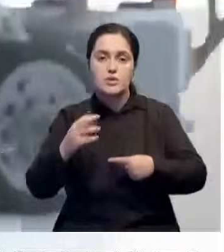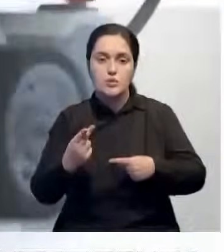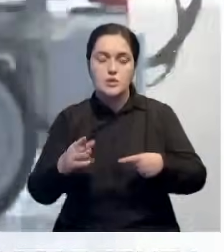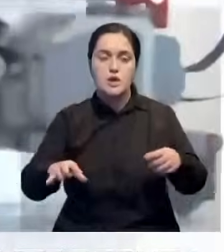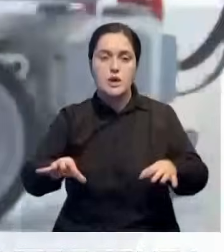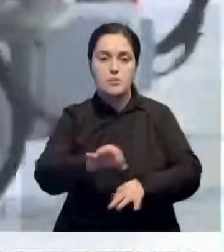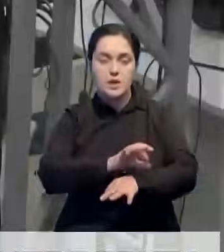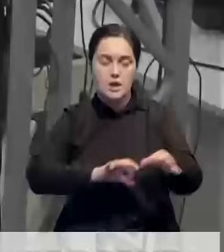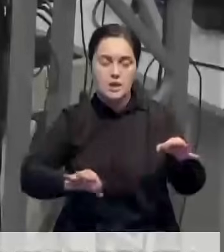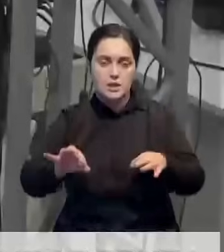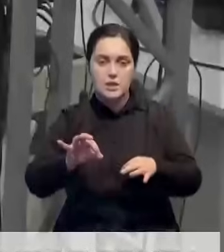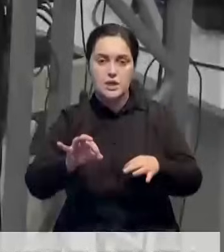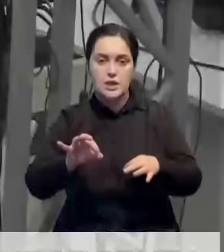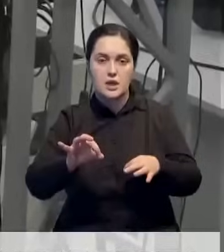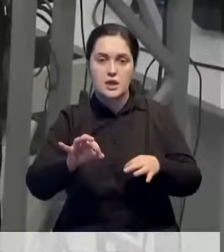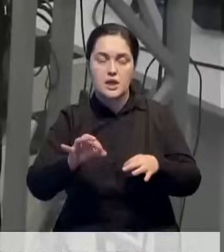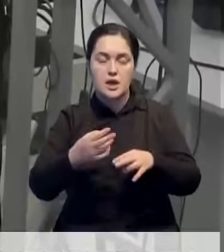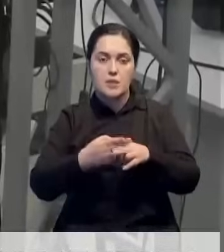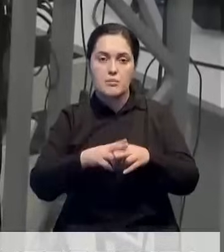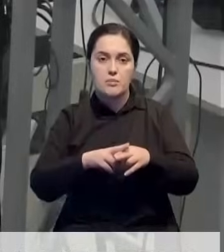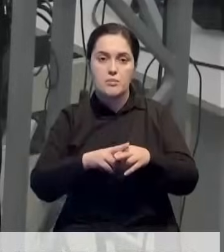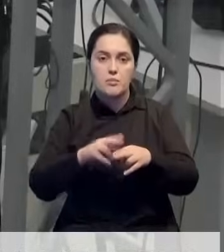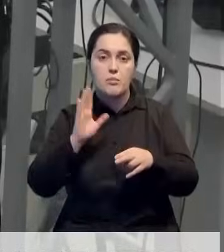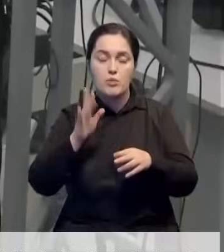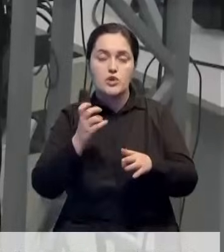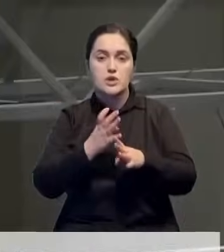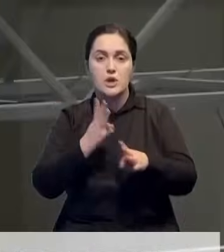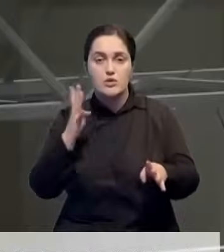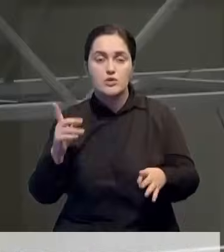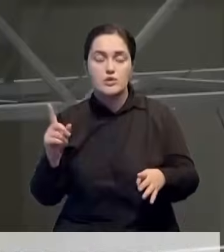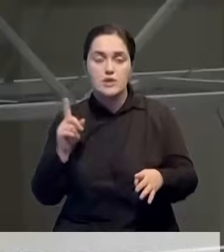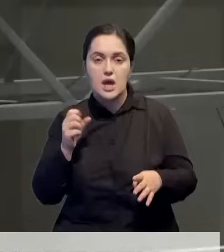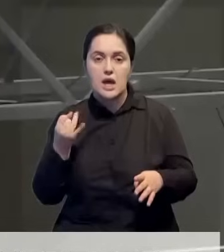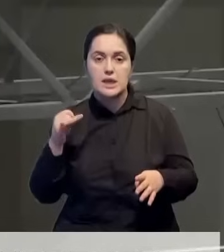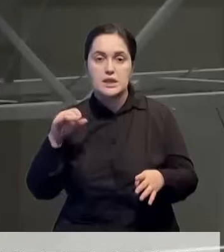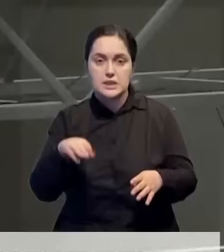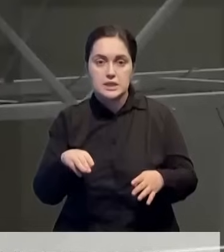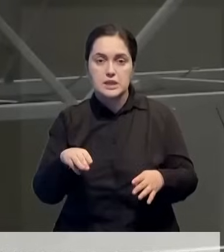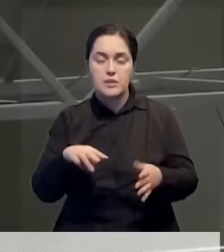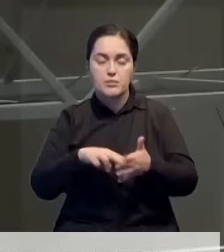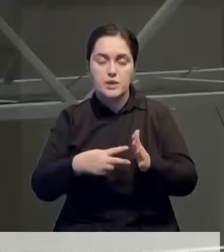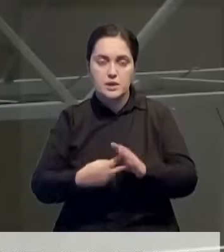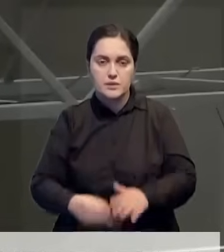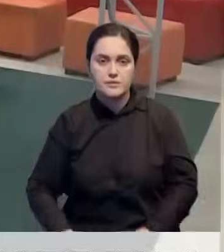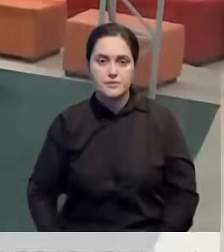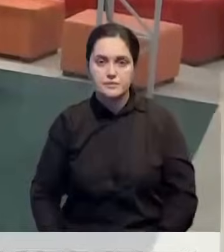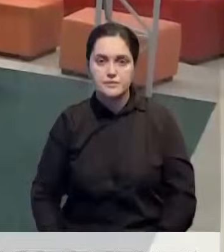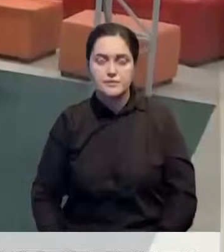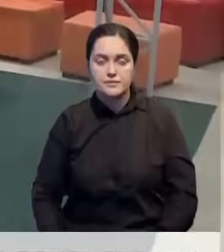проектов. Вектор на высокие технологии обозначен. На очереди новые IT-решения и глобальные задачи.